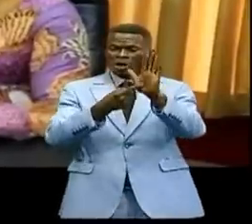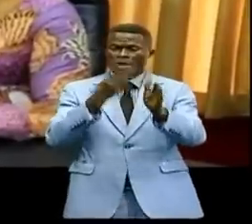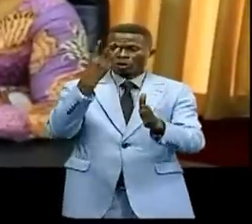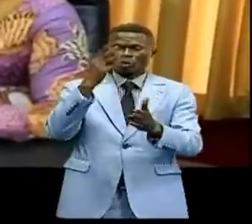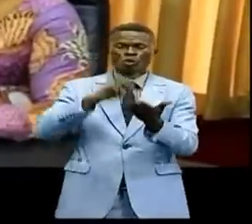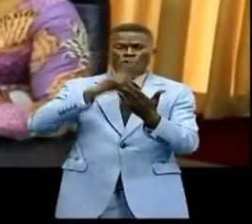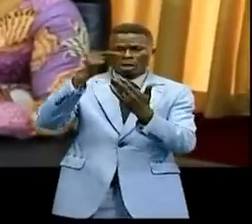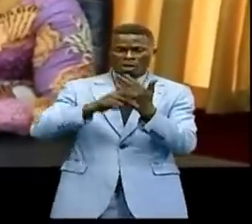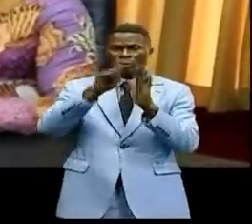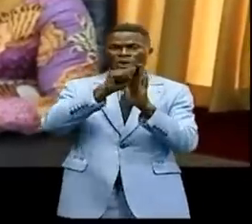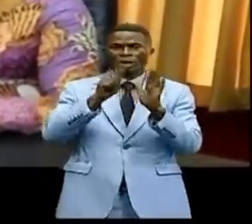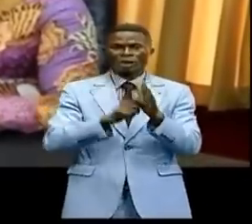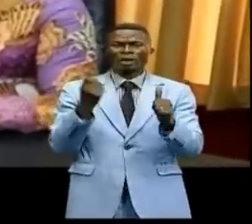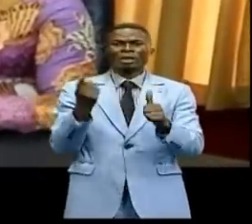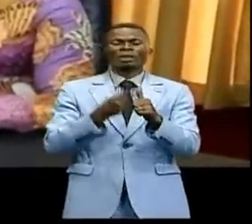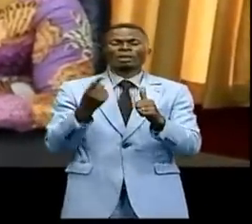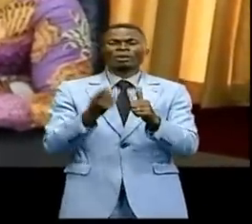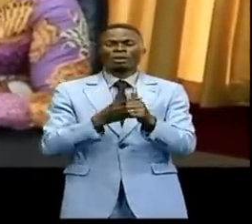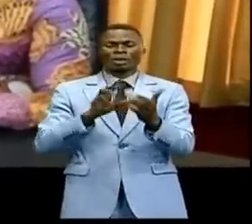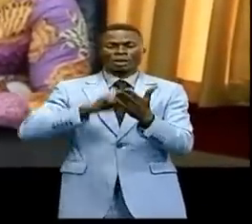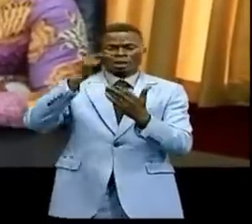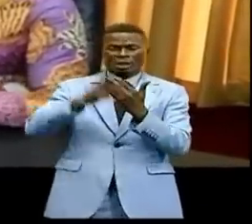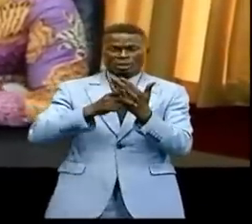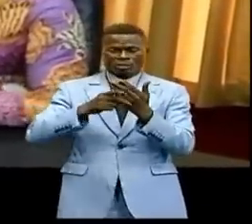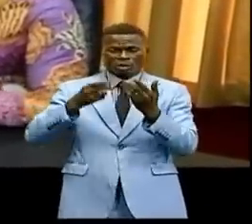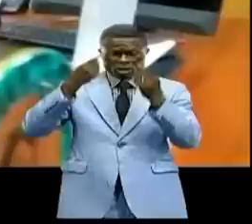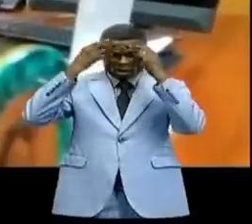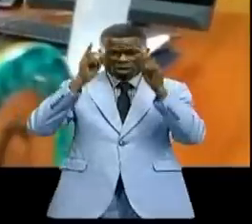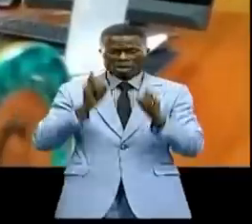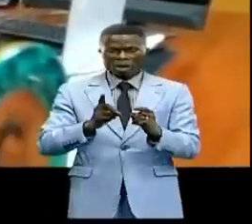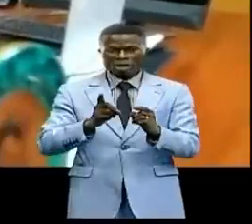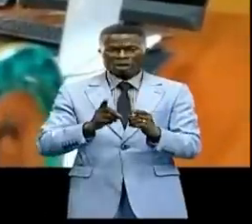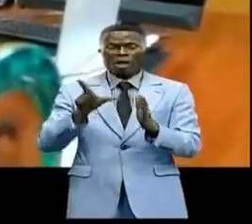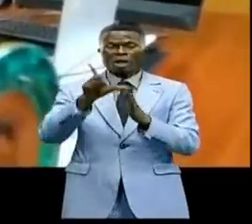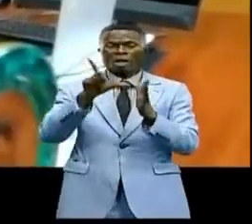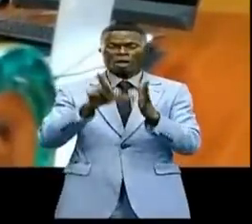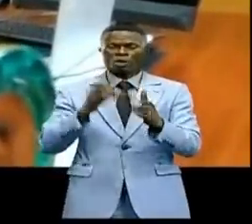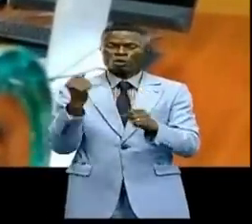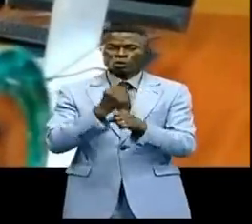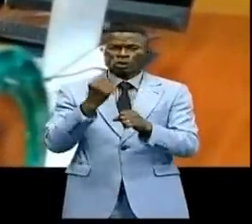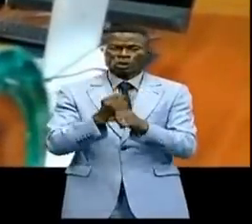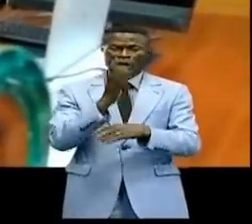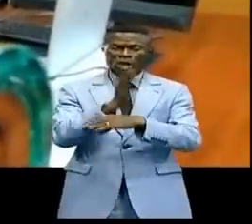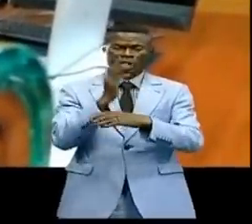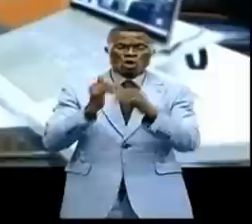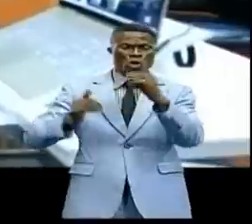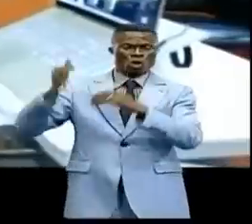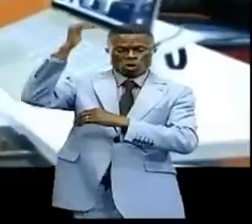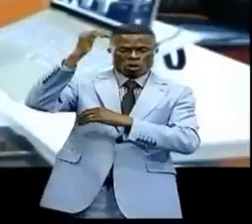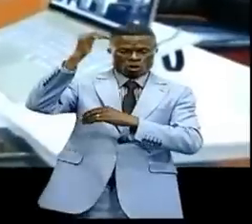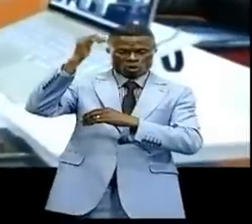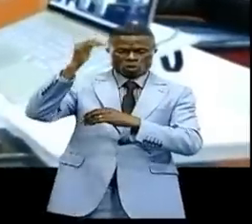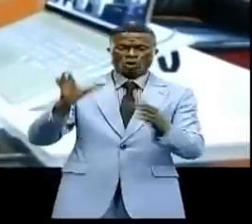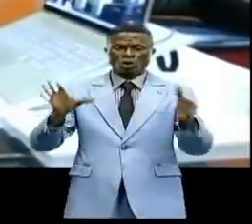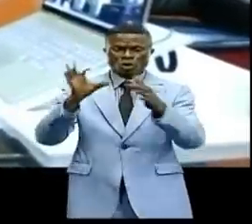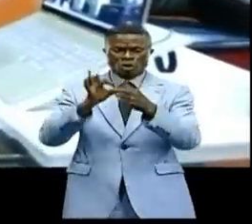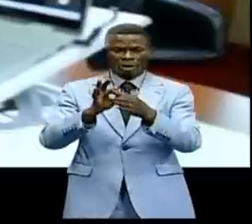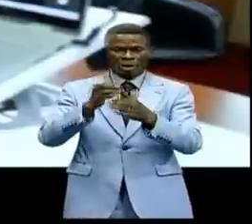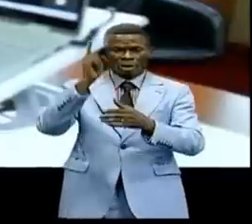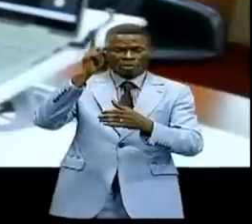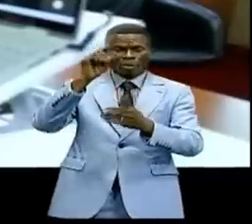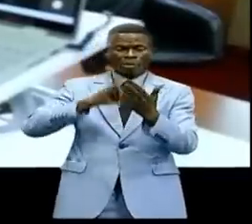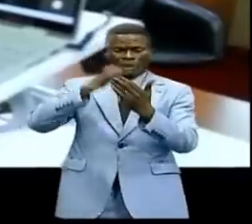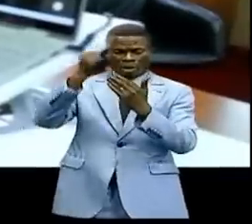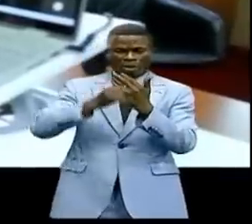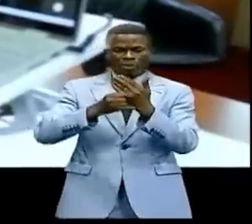projets de texte, à savoir 1. Projet de décret fixant les règles de fonctionnement du Conseil supérieur de mutuelle. Le premier projet